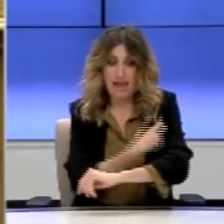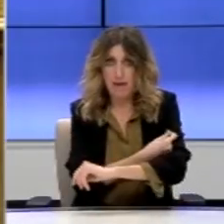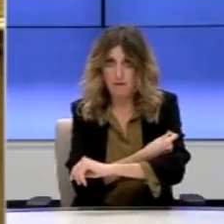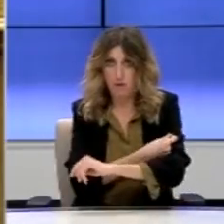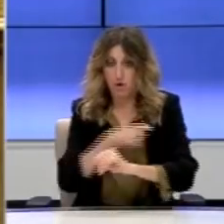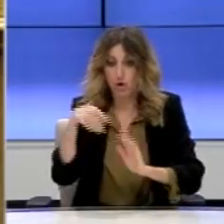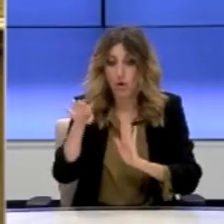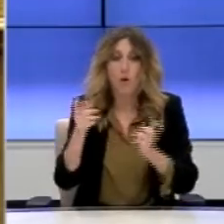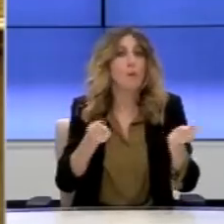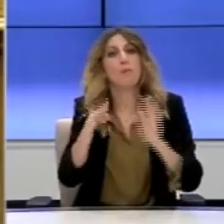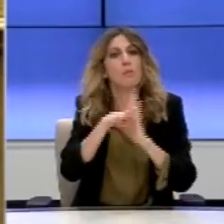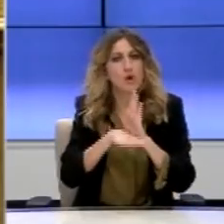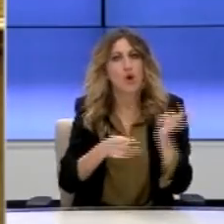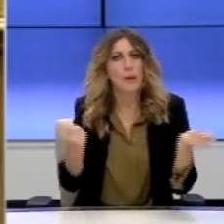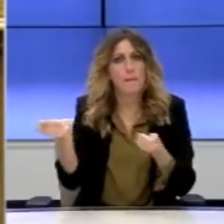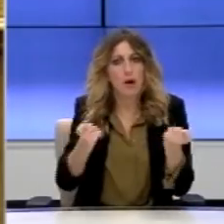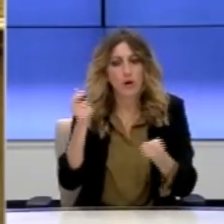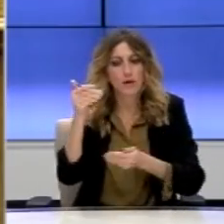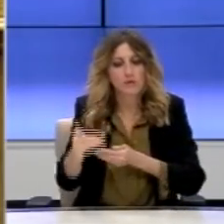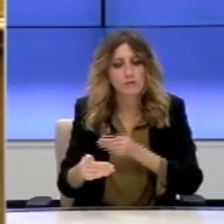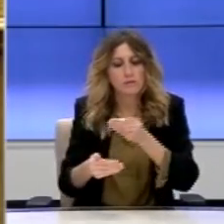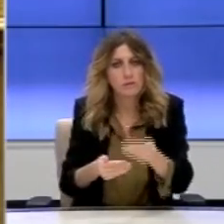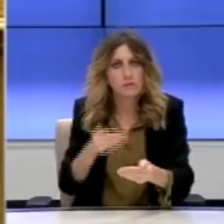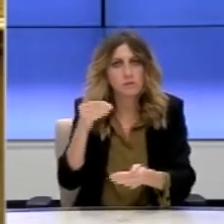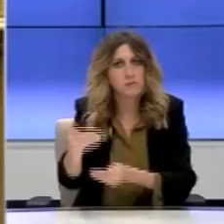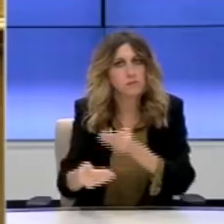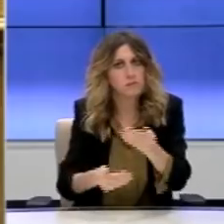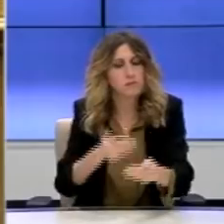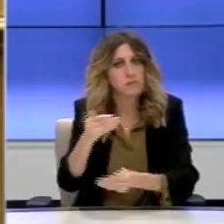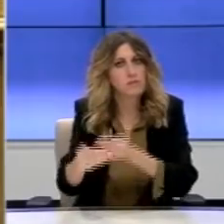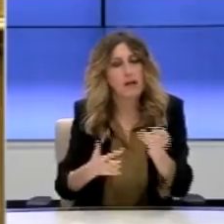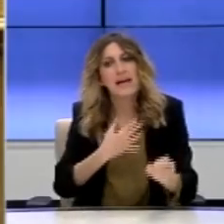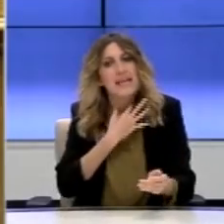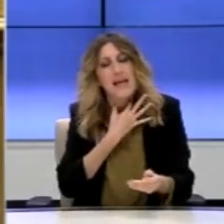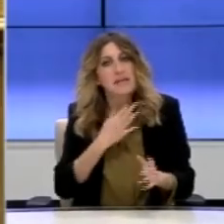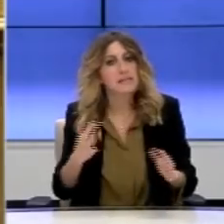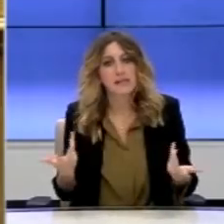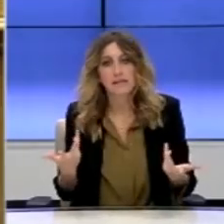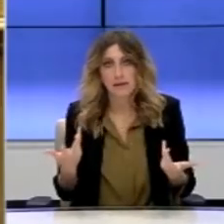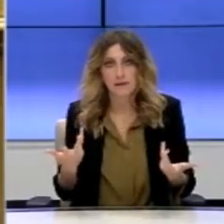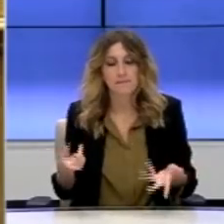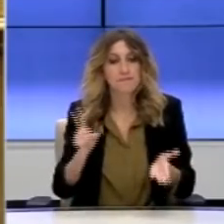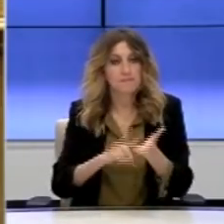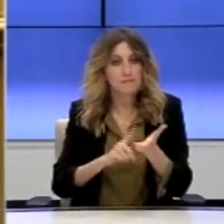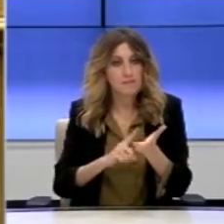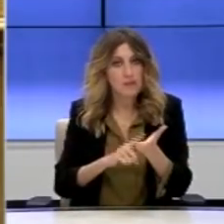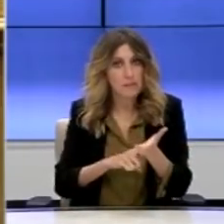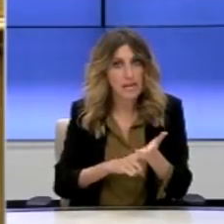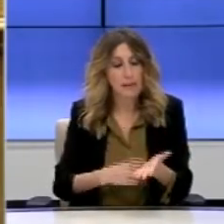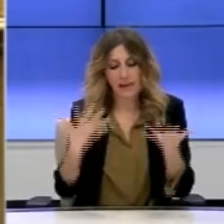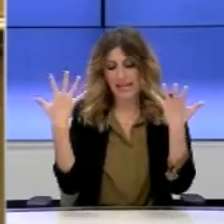αυτό που απαιτείται για την αντιμετώπιση αυτής της πανδημίας, χρειάζεται πρώτα απ' όλα να διαθέτεις